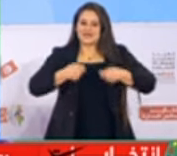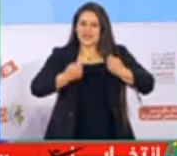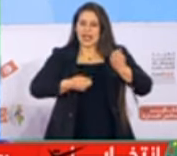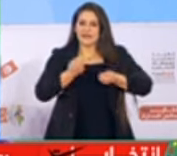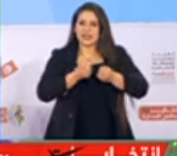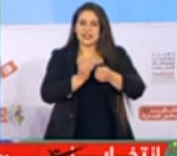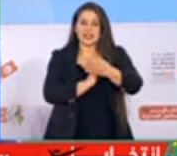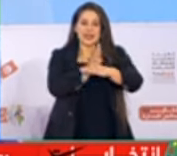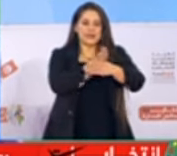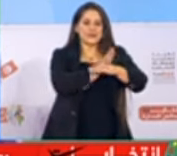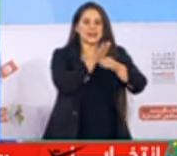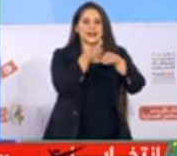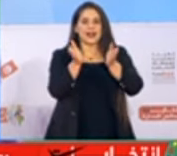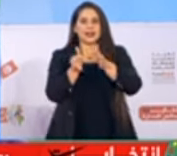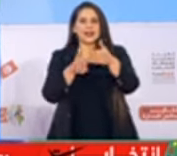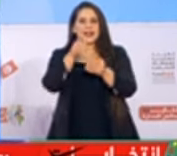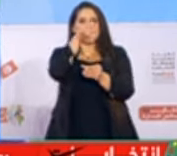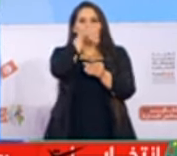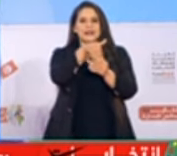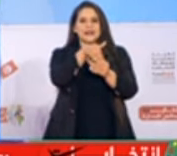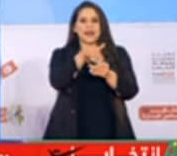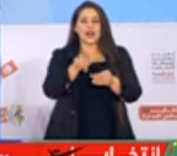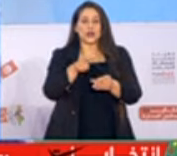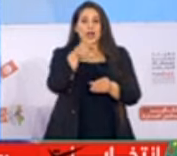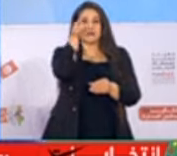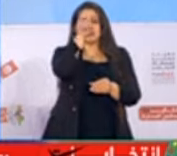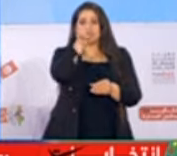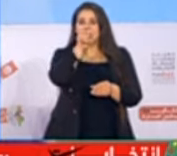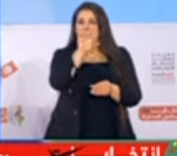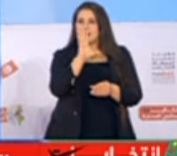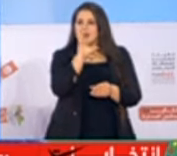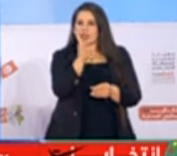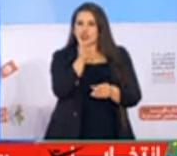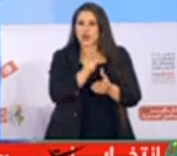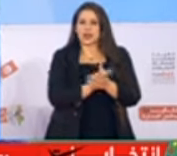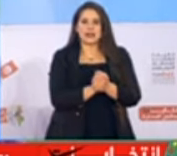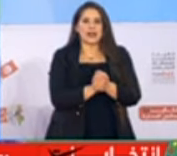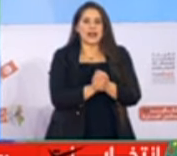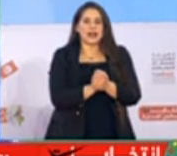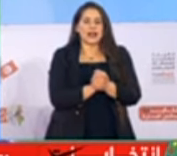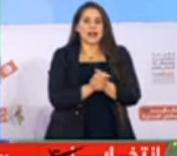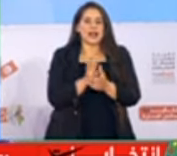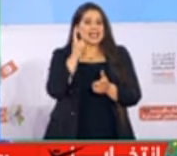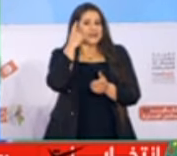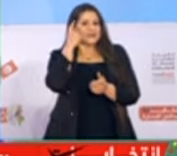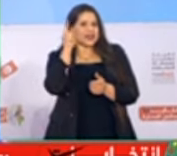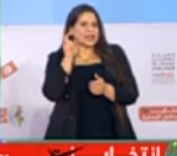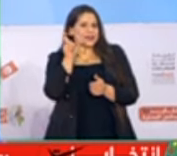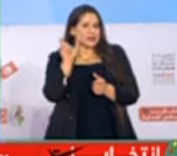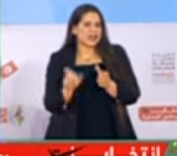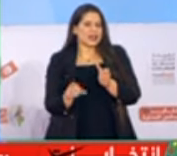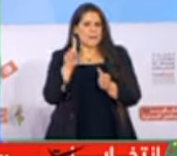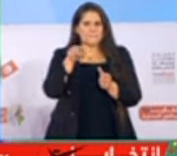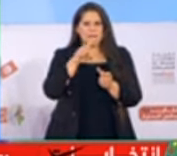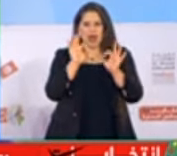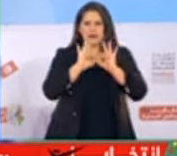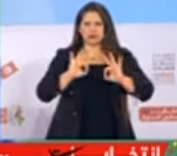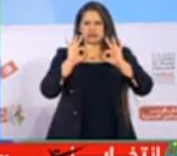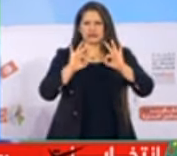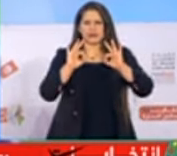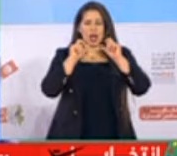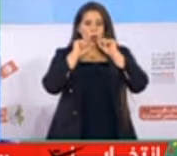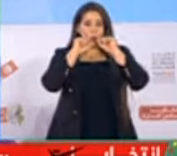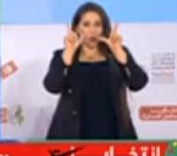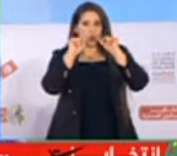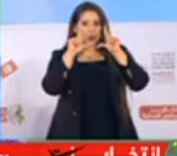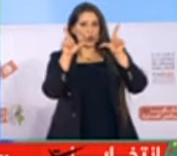بالتوجه الى صناديق الاقتراع. هنا نسال، هل حسب رايكم هل هذا يعود الى عدم وضوح